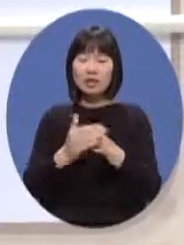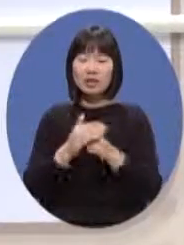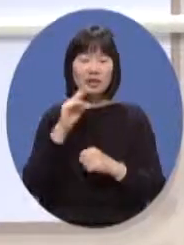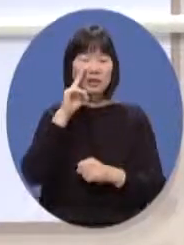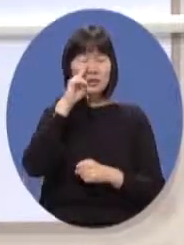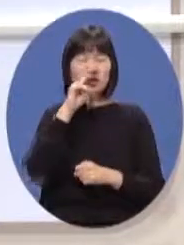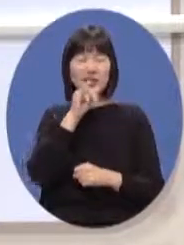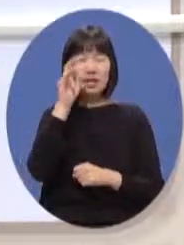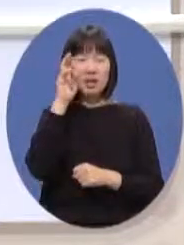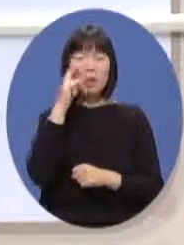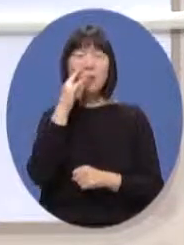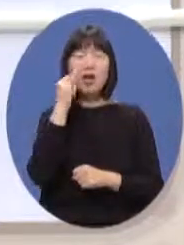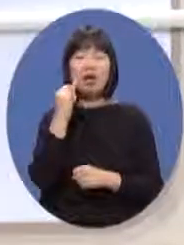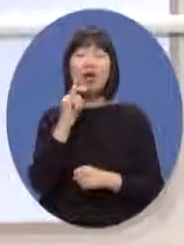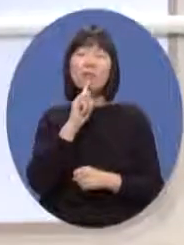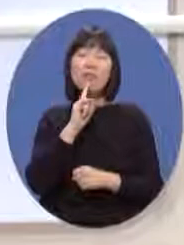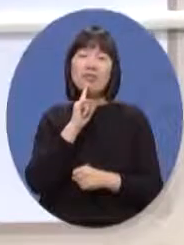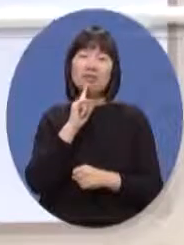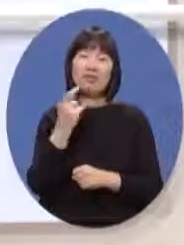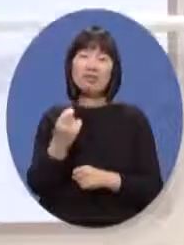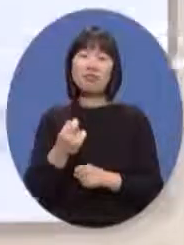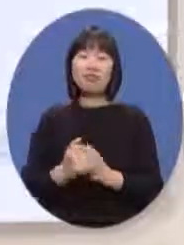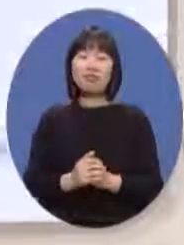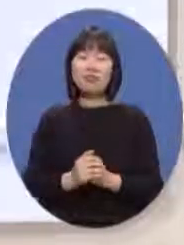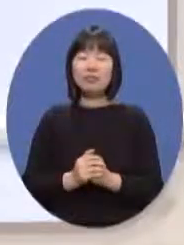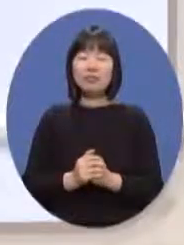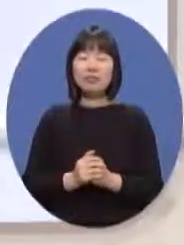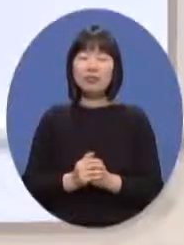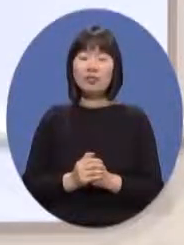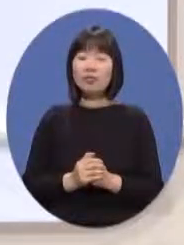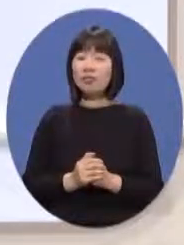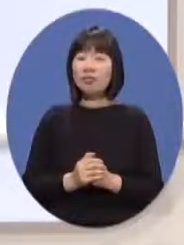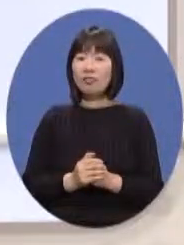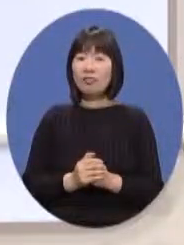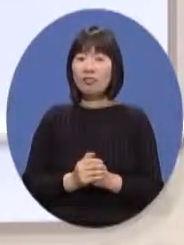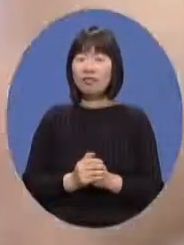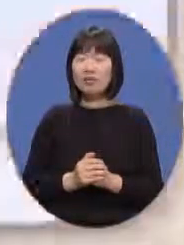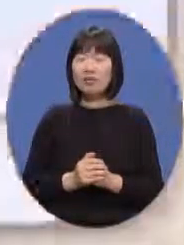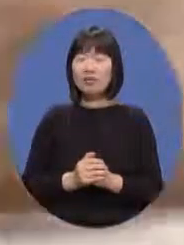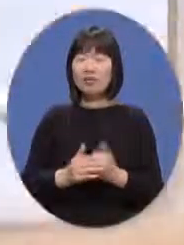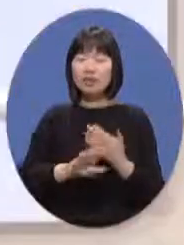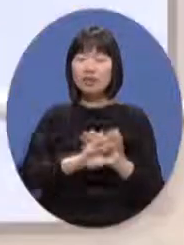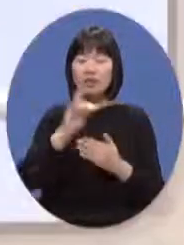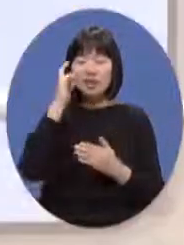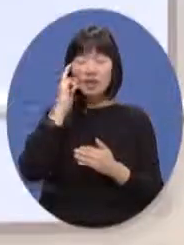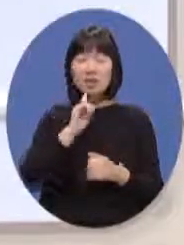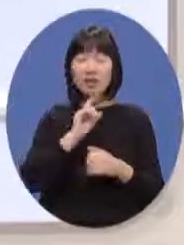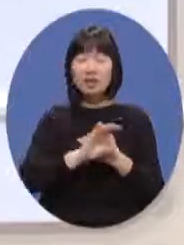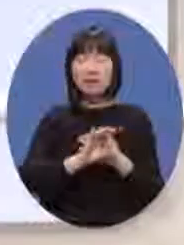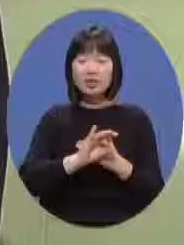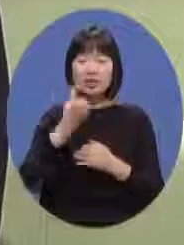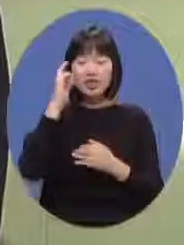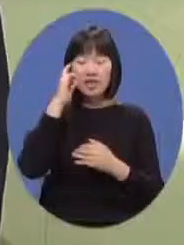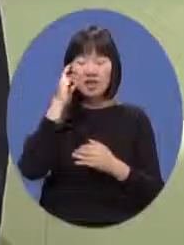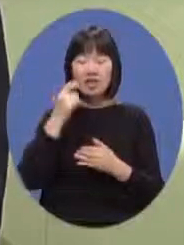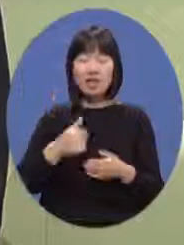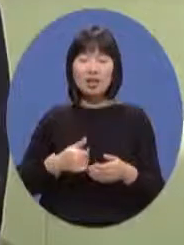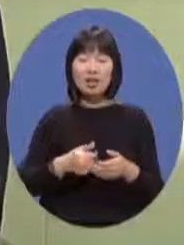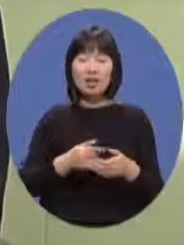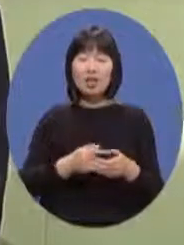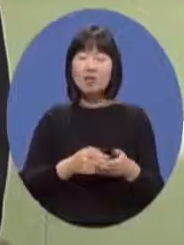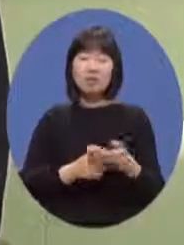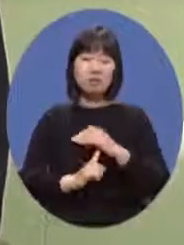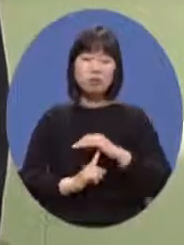질투하기 때문이래요. 엄마가 그랬어요. 이렇게. 예, 그러니까, 그리고 그래서 아예 그좀 다른 생각을 이야기하면 생각을 전혀 굽히질